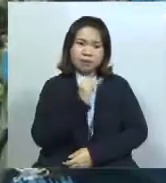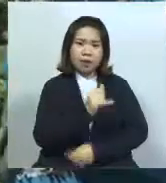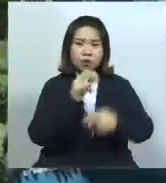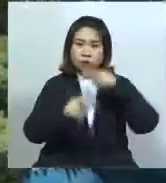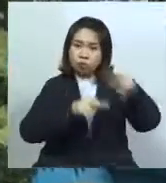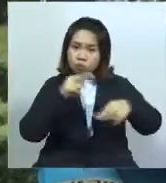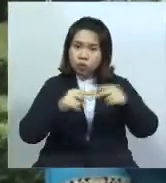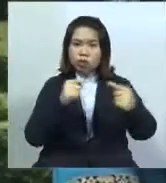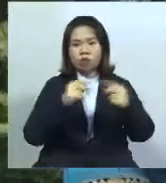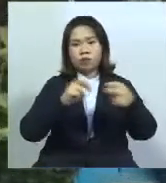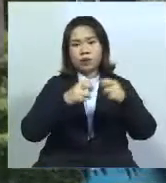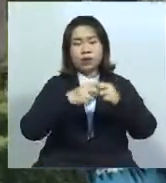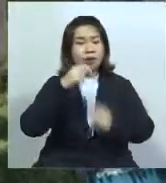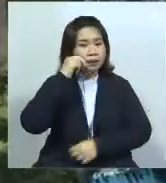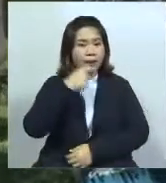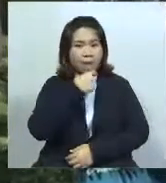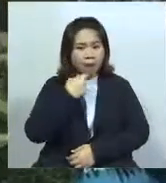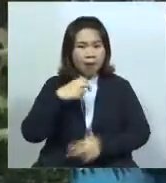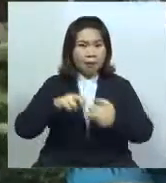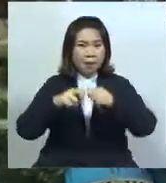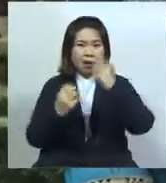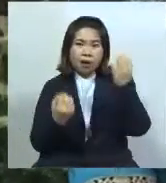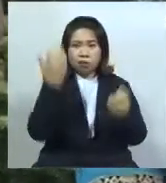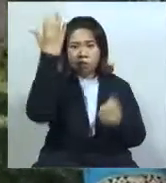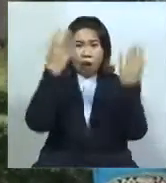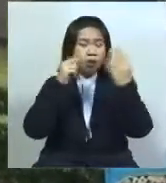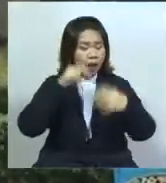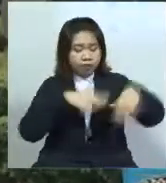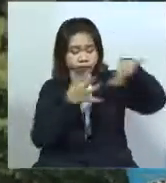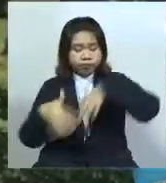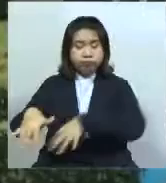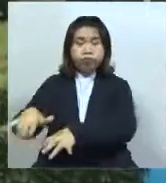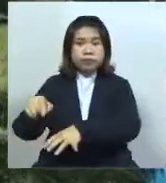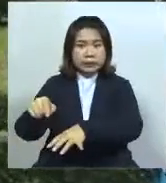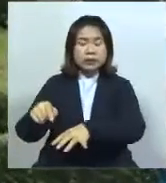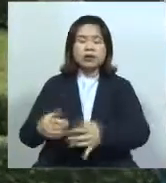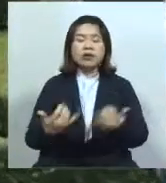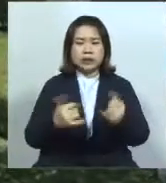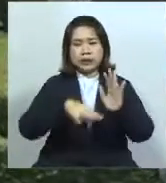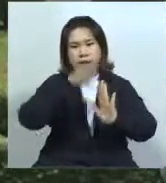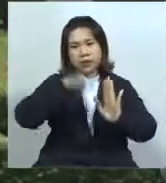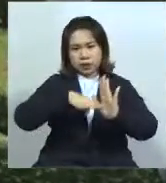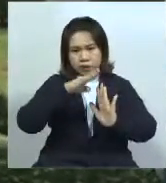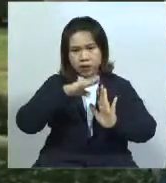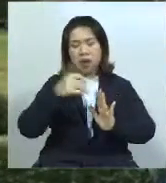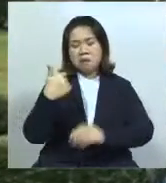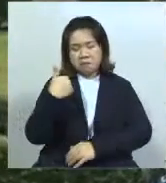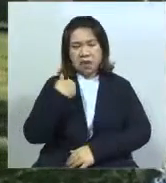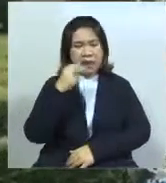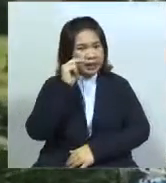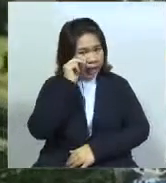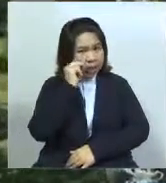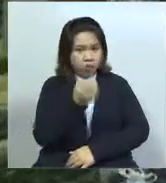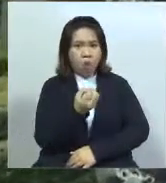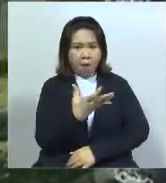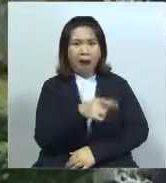ที่ตรวจสอบในเรื่องของปัญหาภัยแล้งน้ำป่าไหลหลากบอกว่าเบื้องต้นเนี่ยได้ตรวจสอบแล้วพบว่าพื้นที่ภาคเหนือนั้นยังมีปริมาณน้ำค่อน